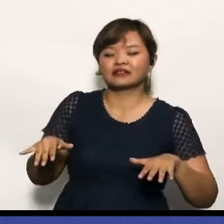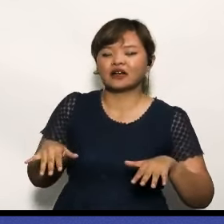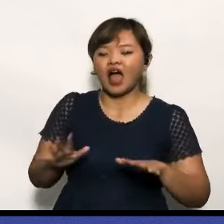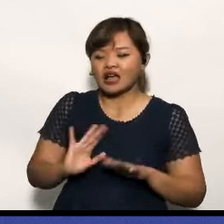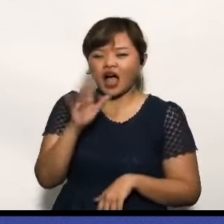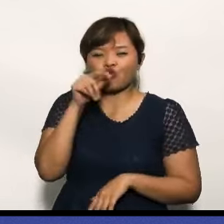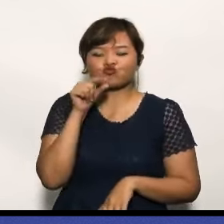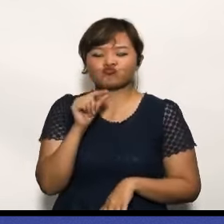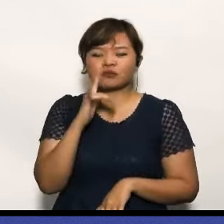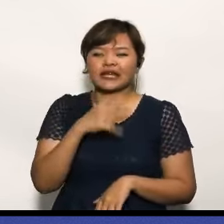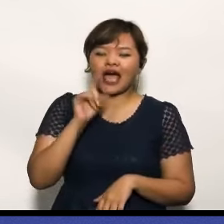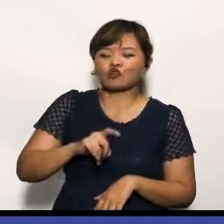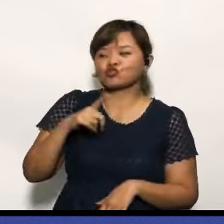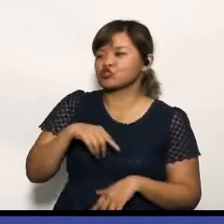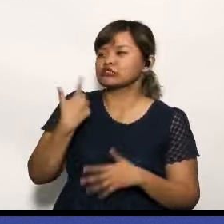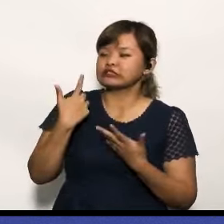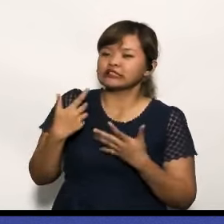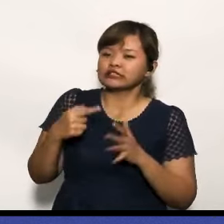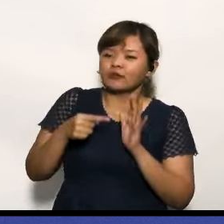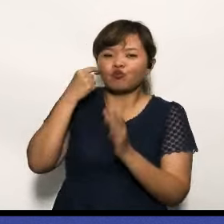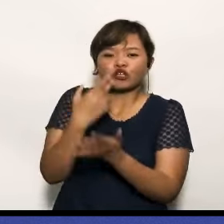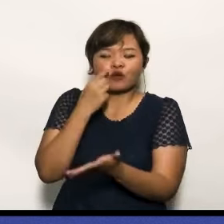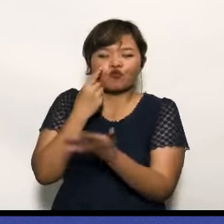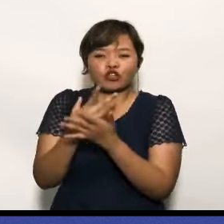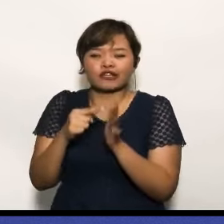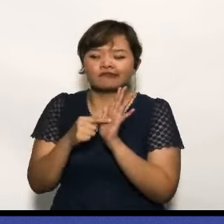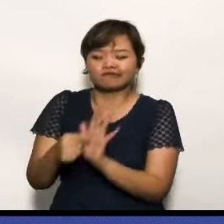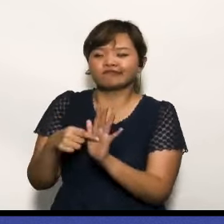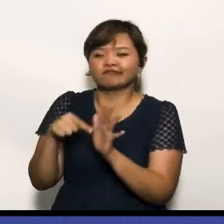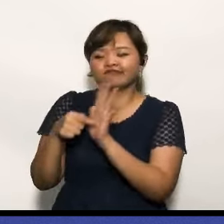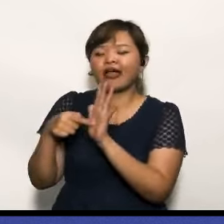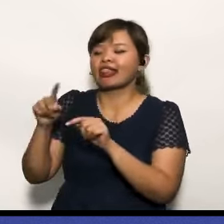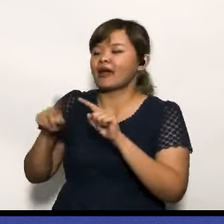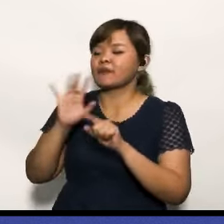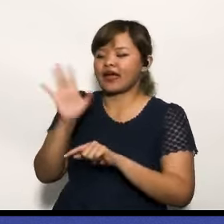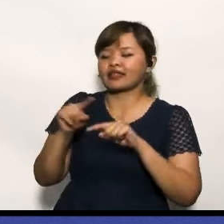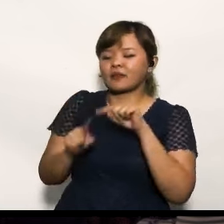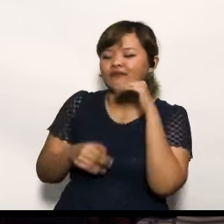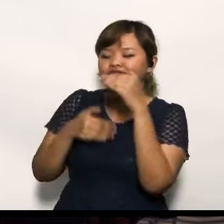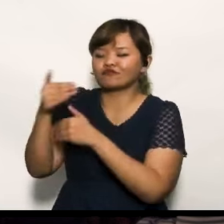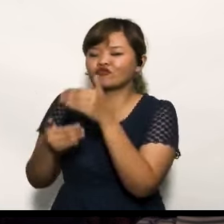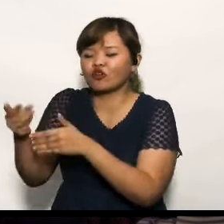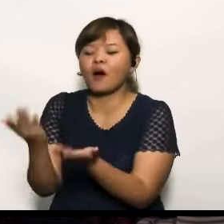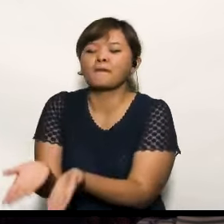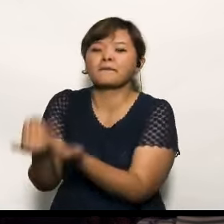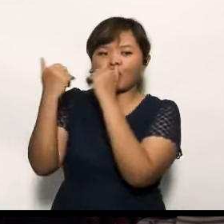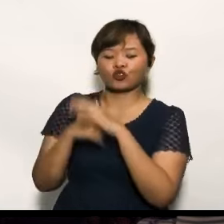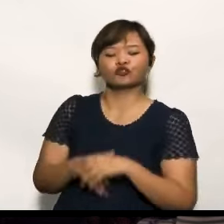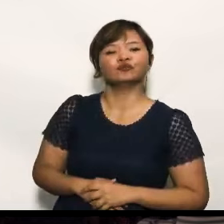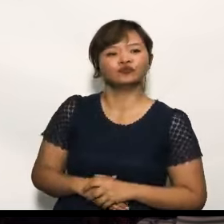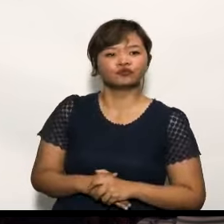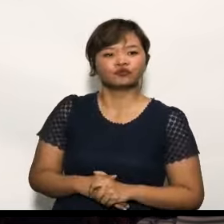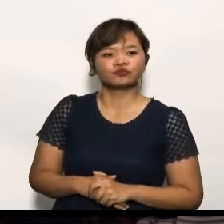Not to conquer, bukan untuk mengconquer, but to build. Berapa yang saudara tahu kalau